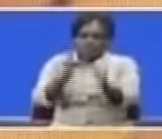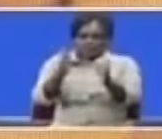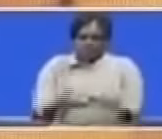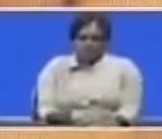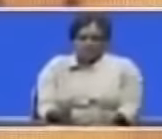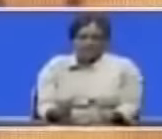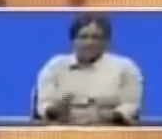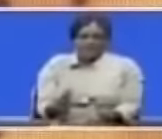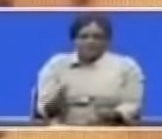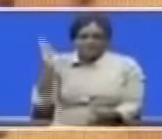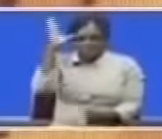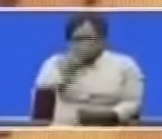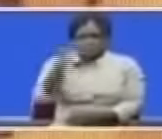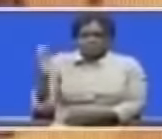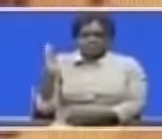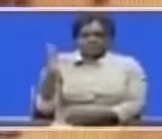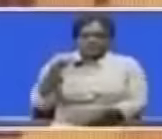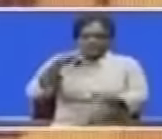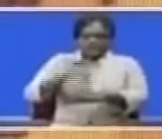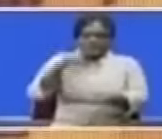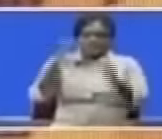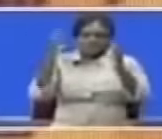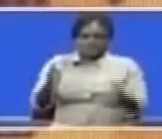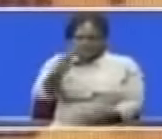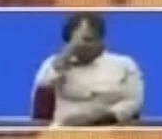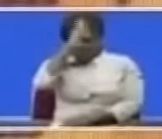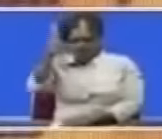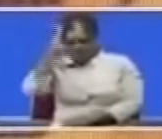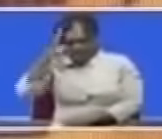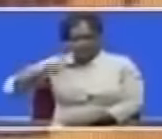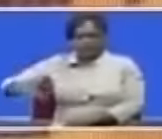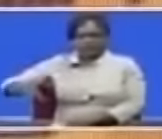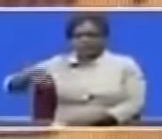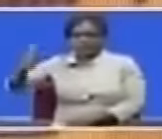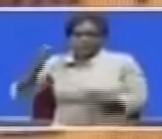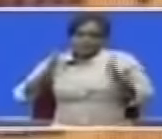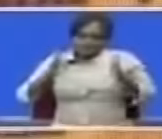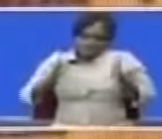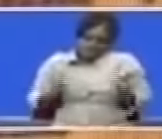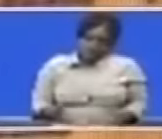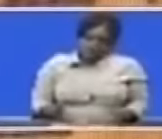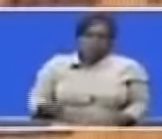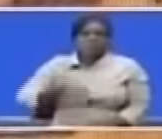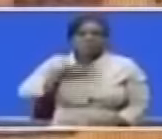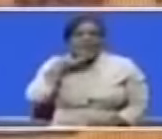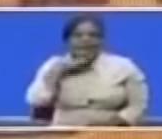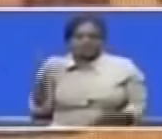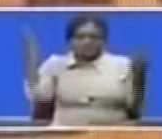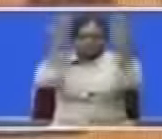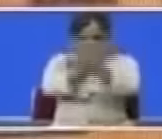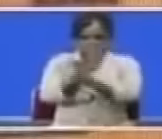visa vya utovu wa usalama vimekithiri pakubwa katika kaunti ya Bungoma, huku mtu mwingine akiuawa usiku wa kuamkia